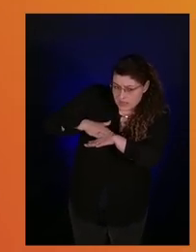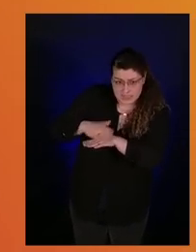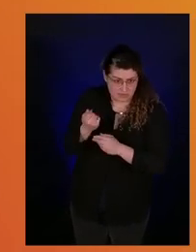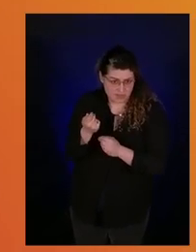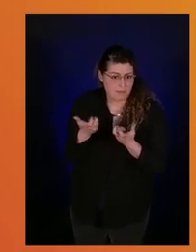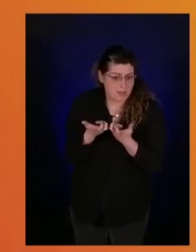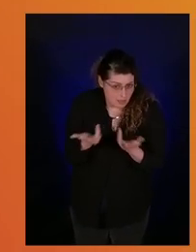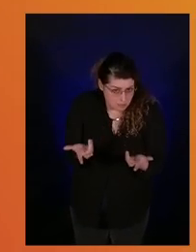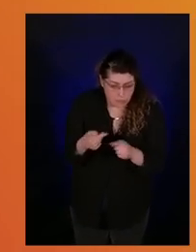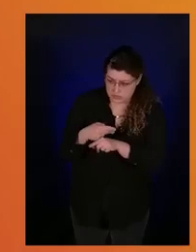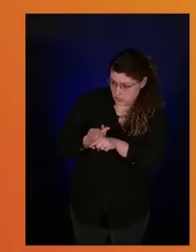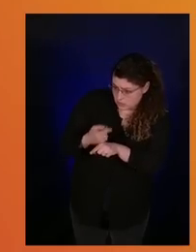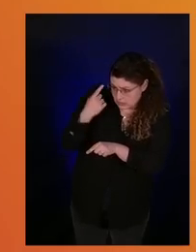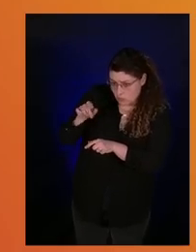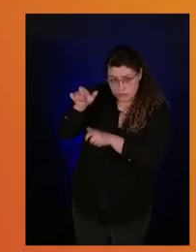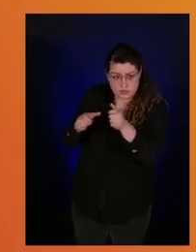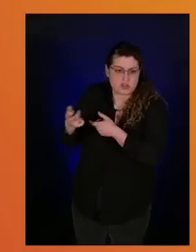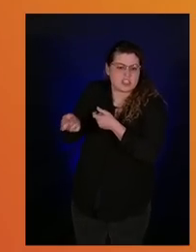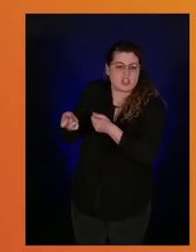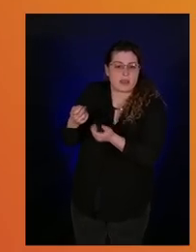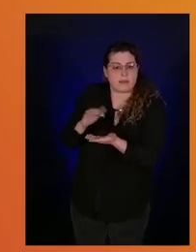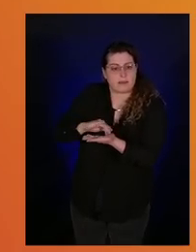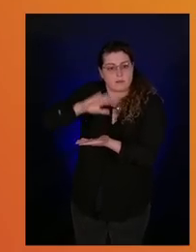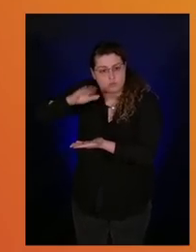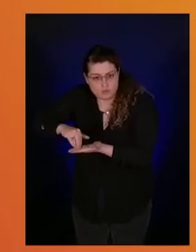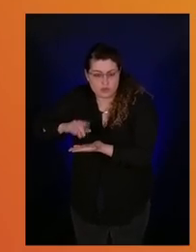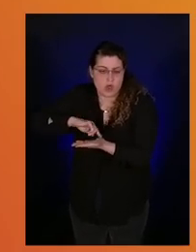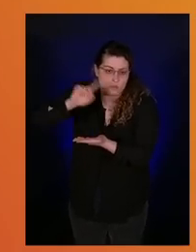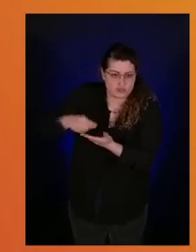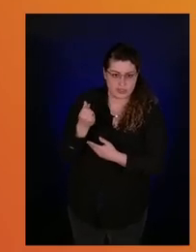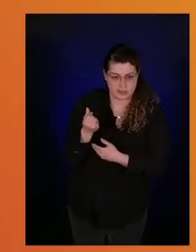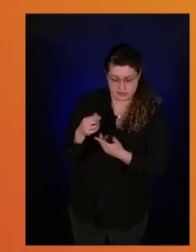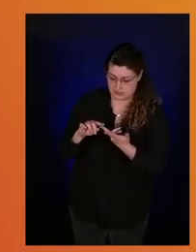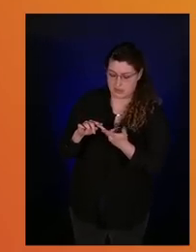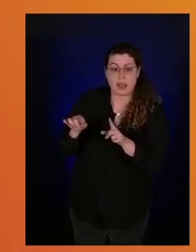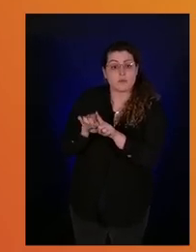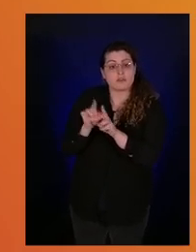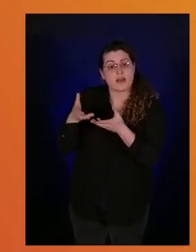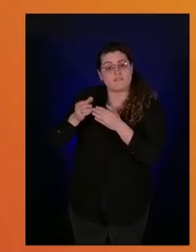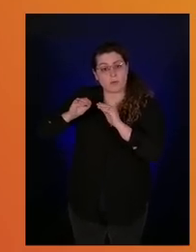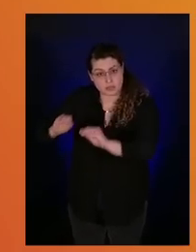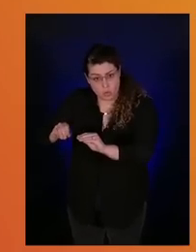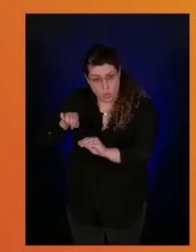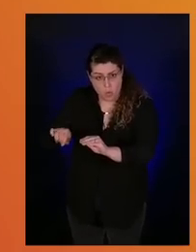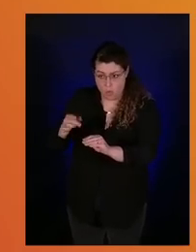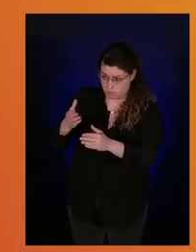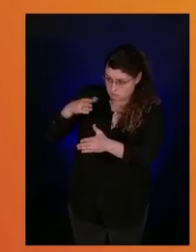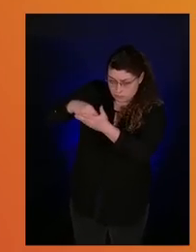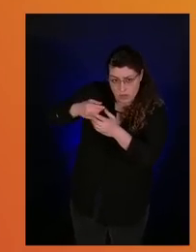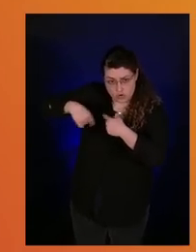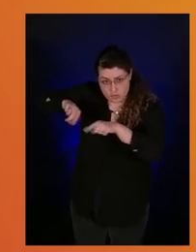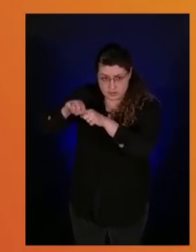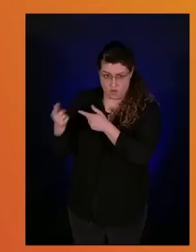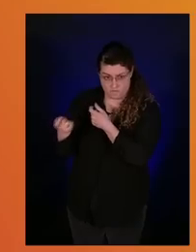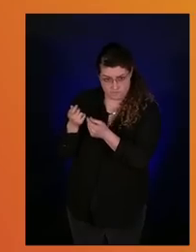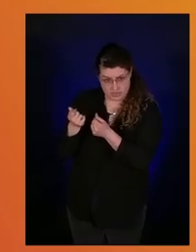nos outils pour les camarades assurant la trésorerie, et faire vivre à sa juste dimension la formation à la commission